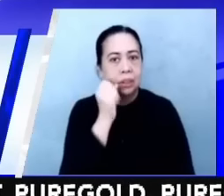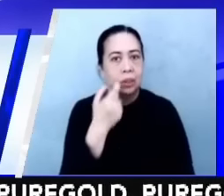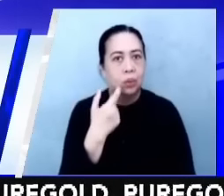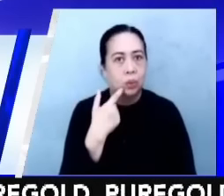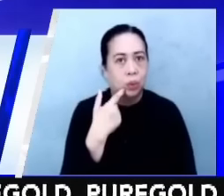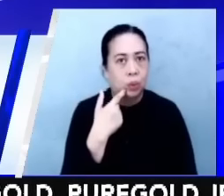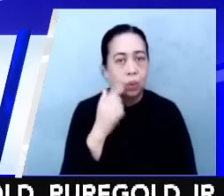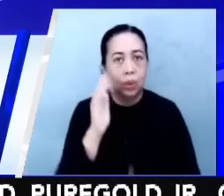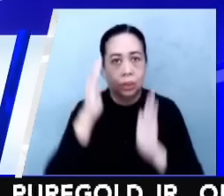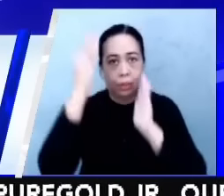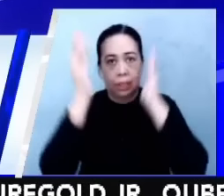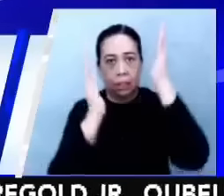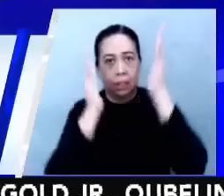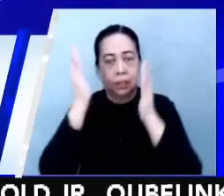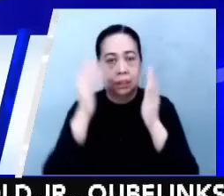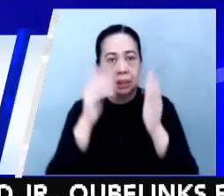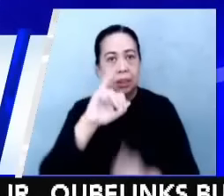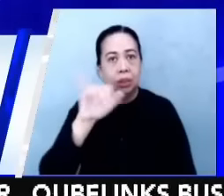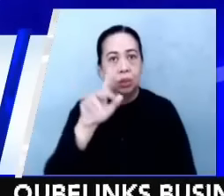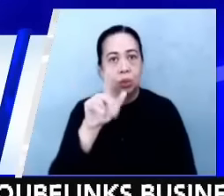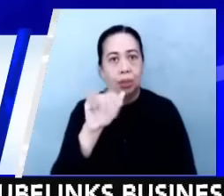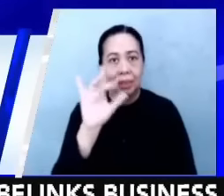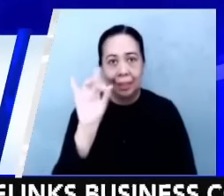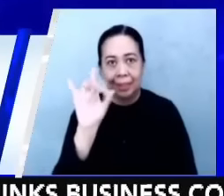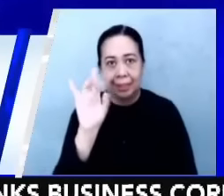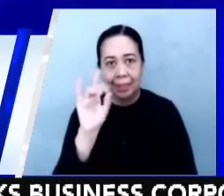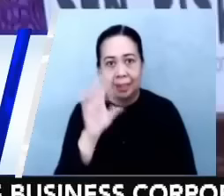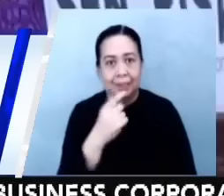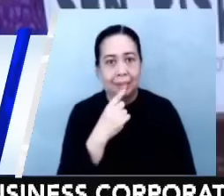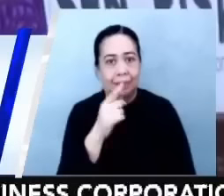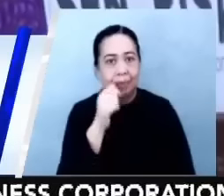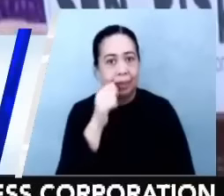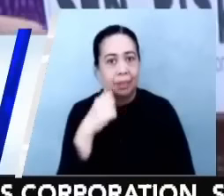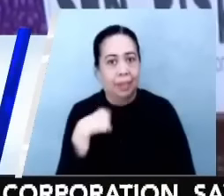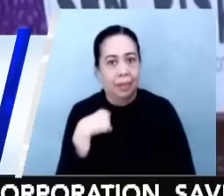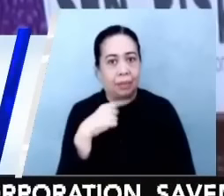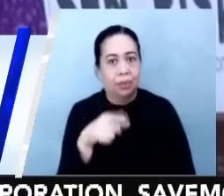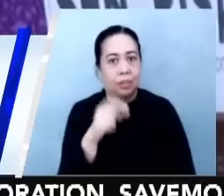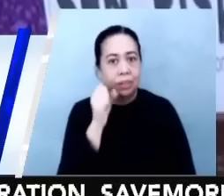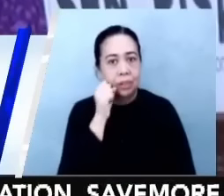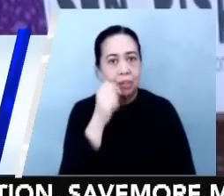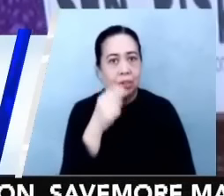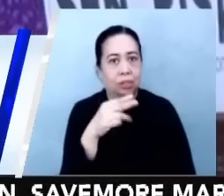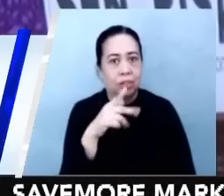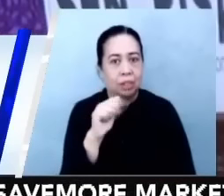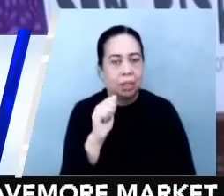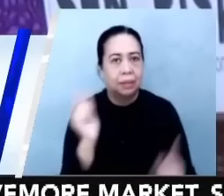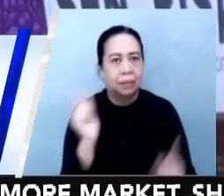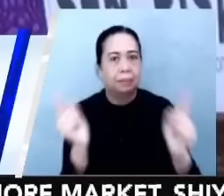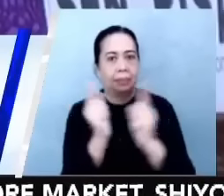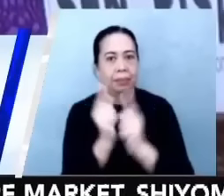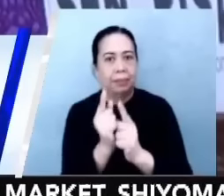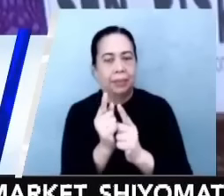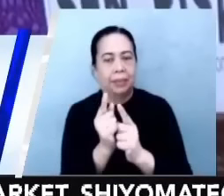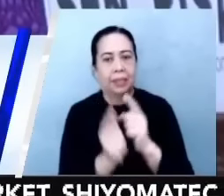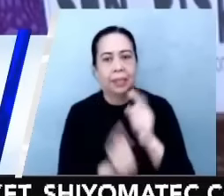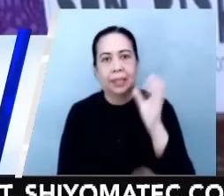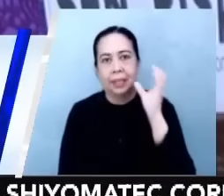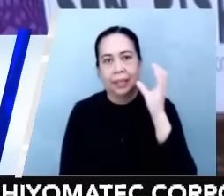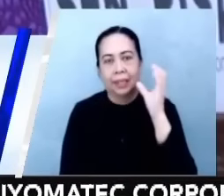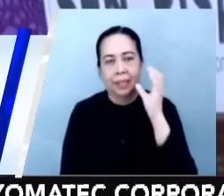nung July 18 at sabi niya kahapon ni Sheila minet nila si casi liong doon sa